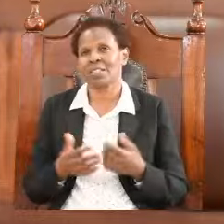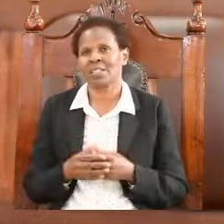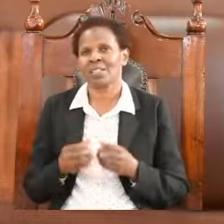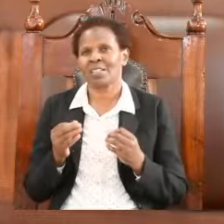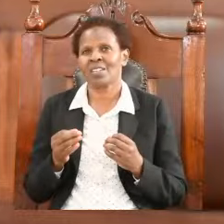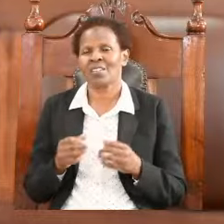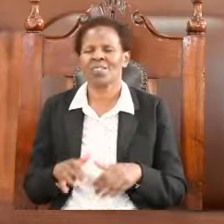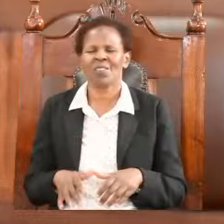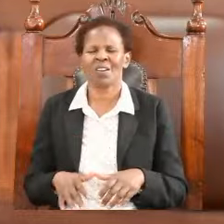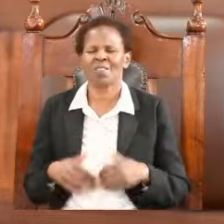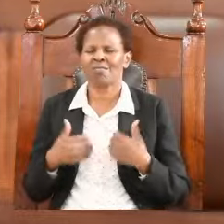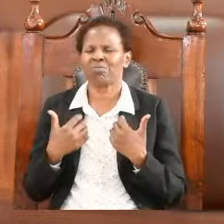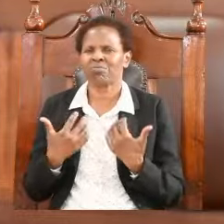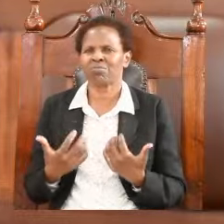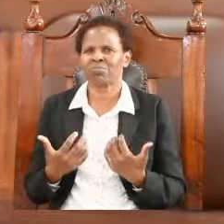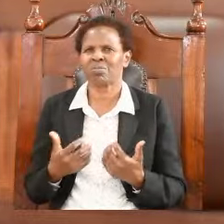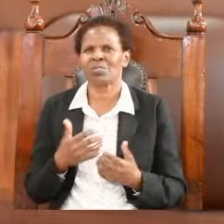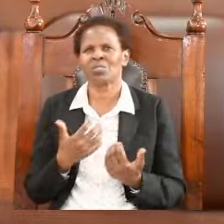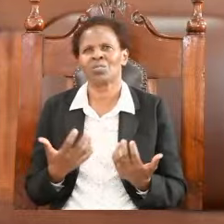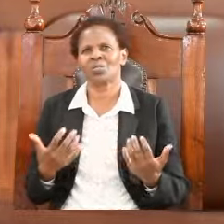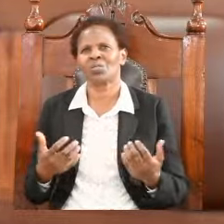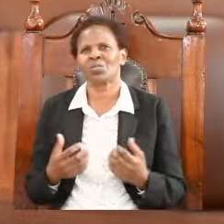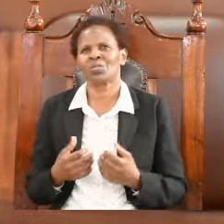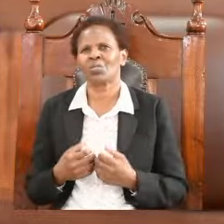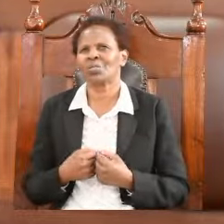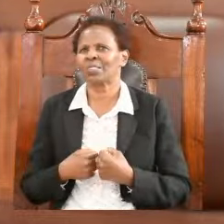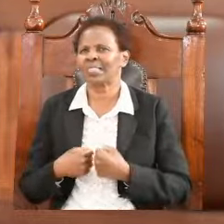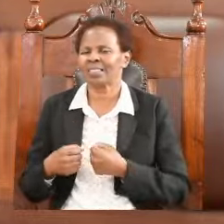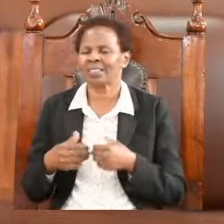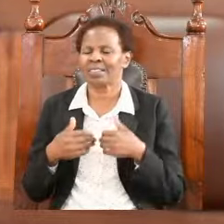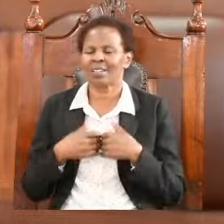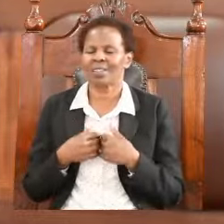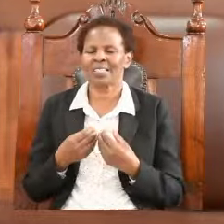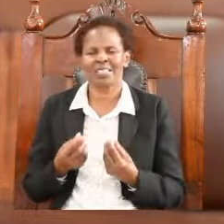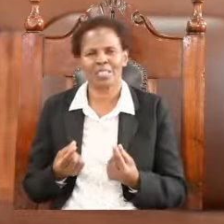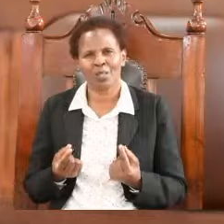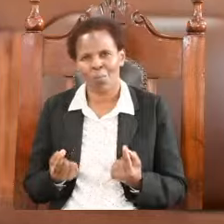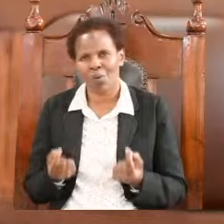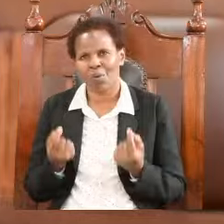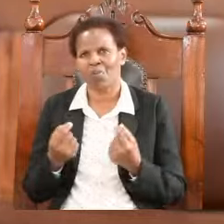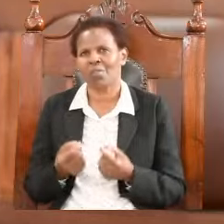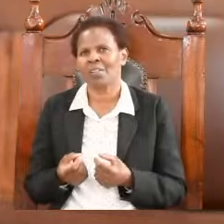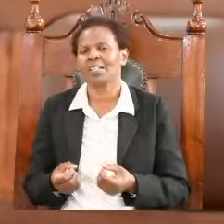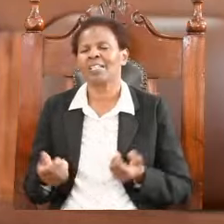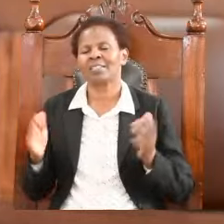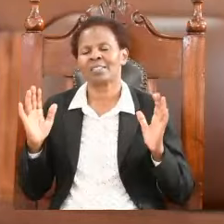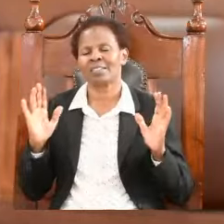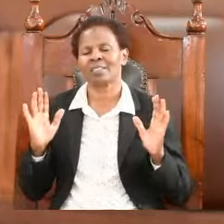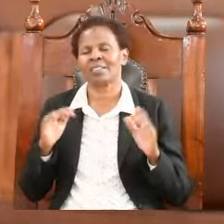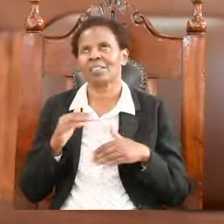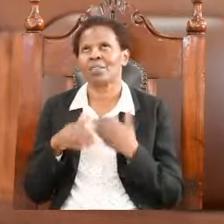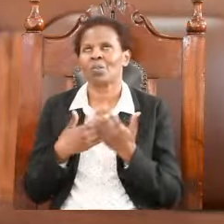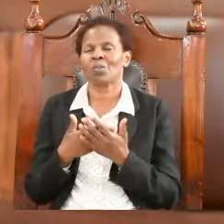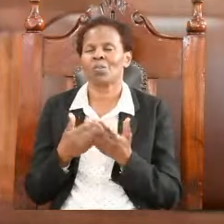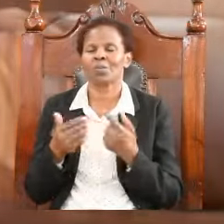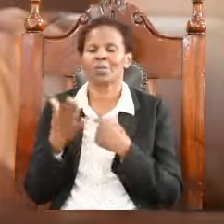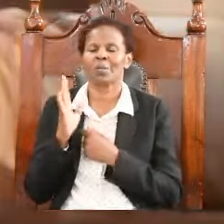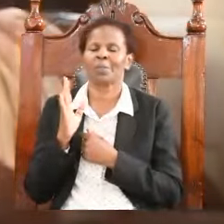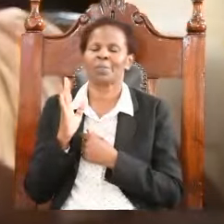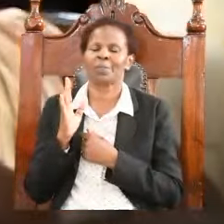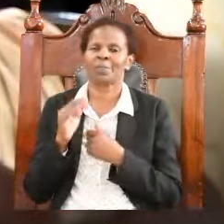ni uraigua ciana ciaku ta ciraguthumbura kau ni kaundu kanini muno hari Ngai. Mwihoke munengere tondu ni